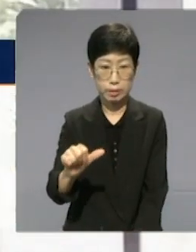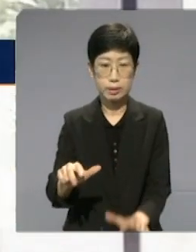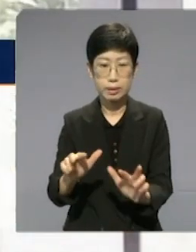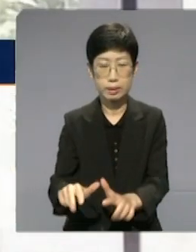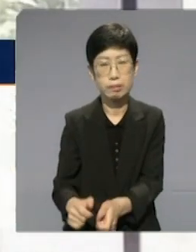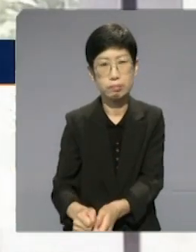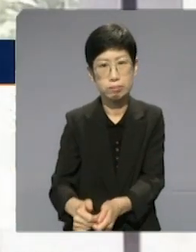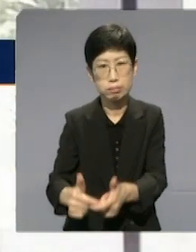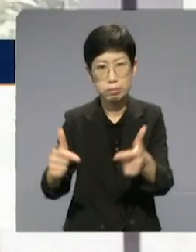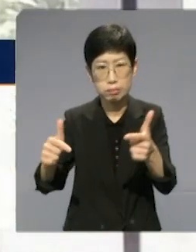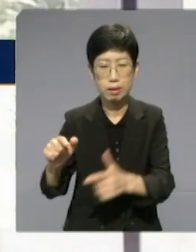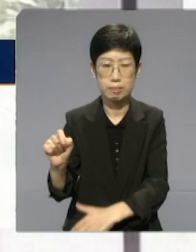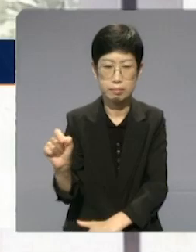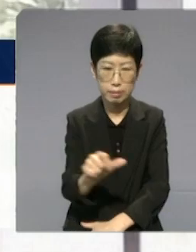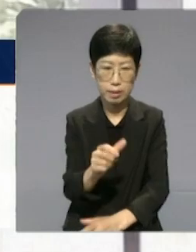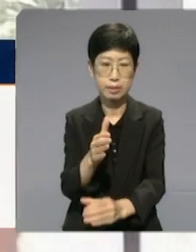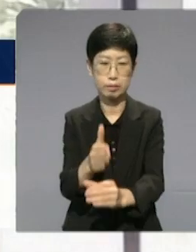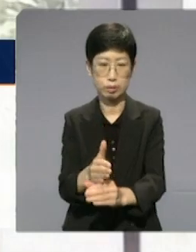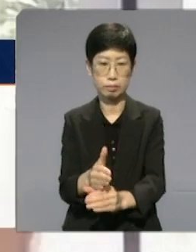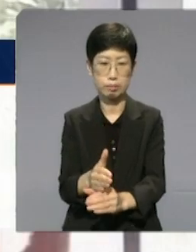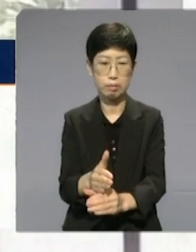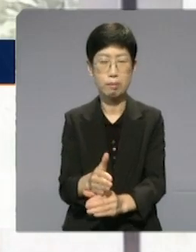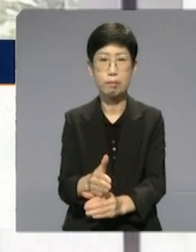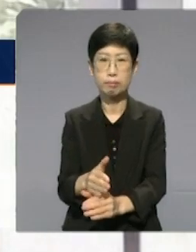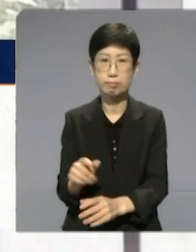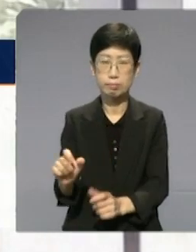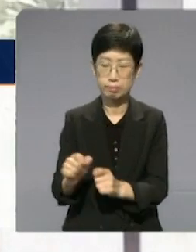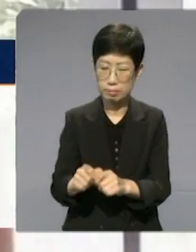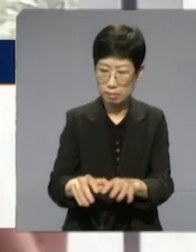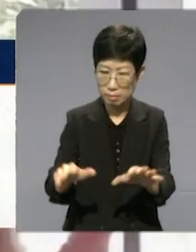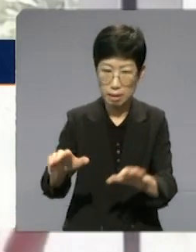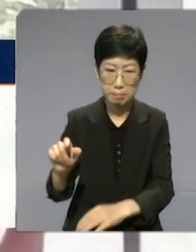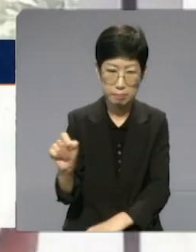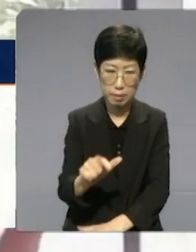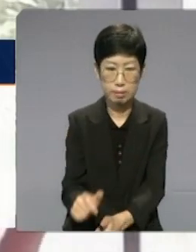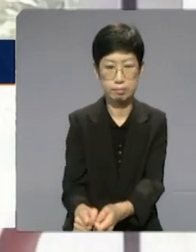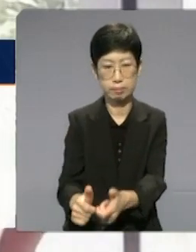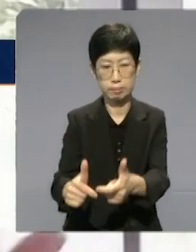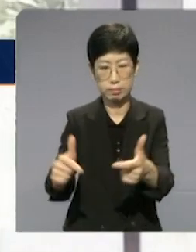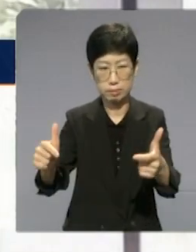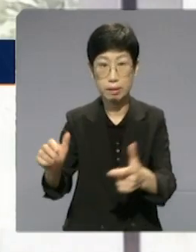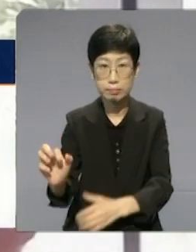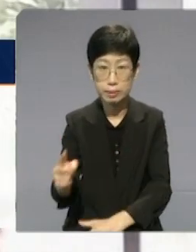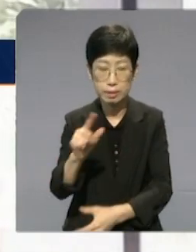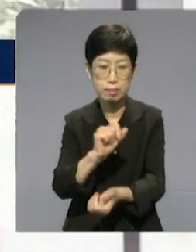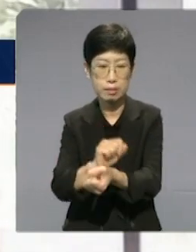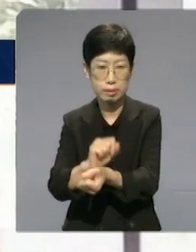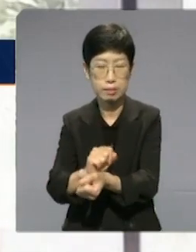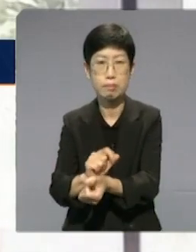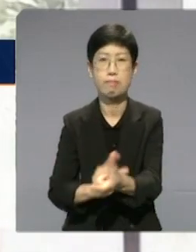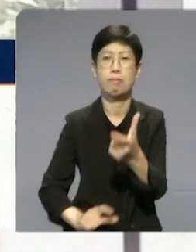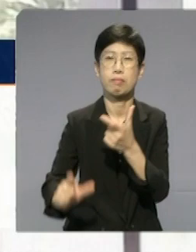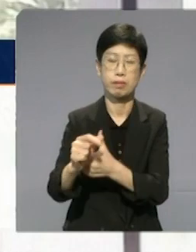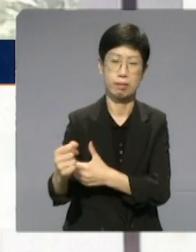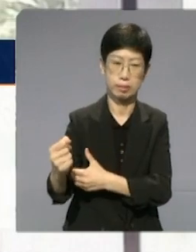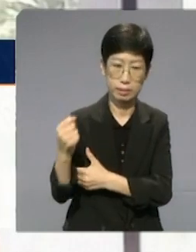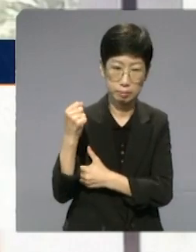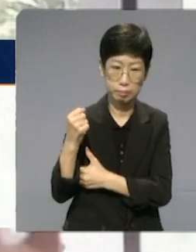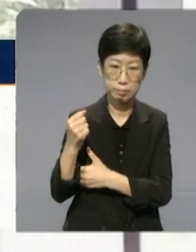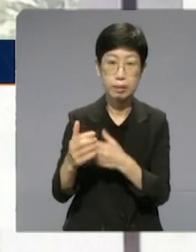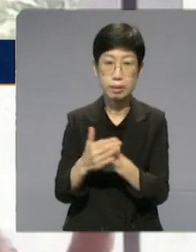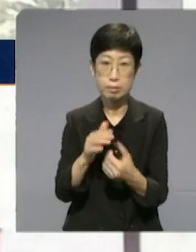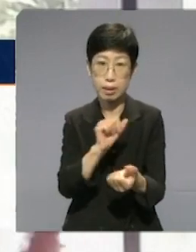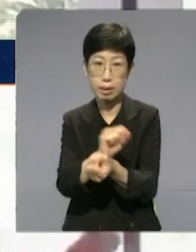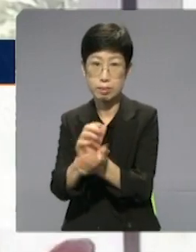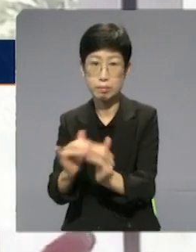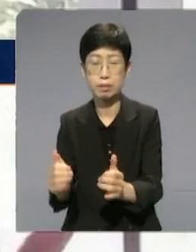increased growth rate, which means it's more transmissible because of that growth rate increase and its immune escape. So